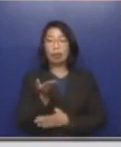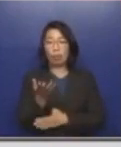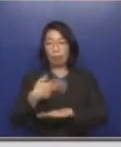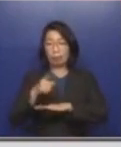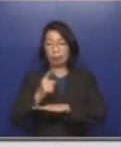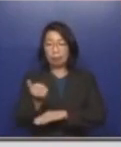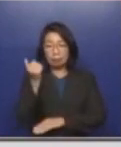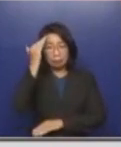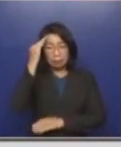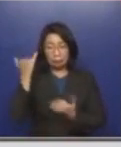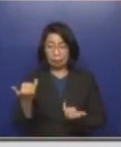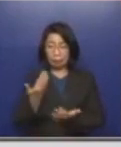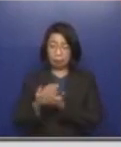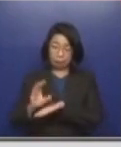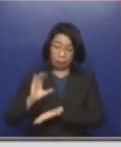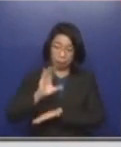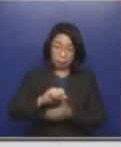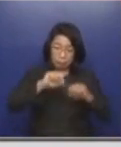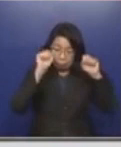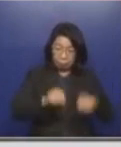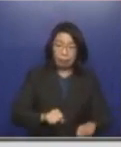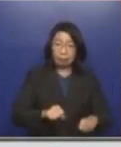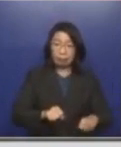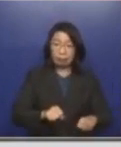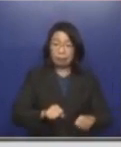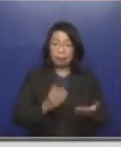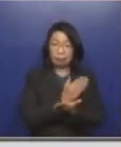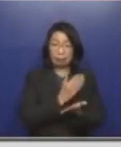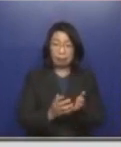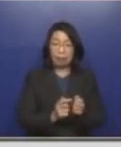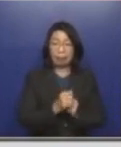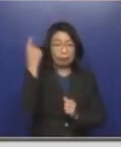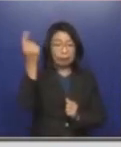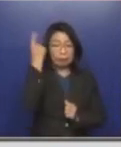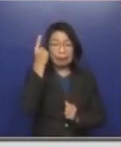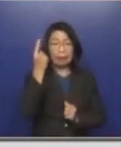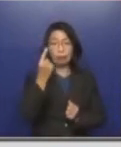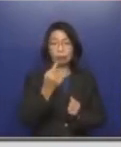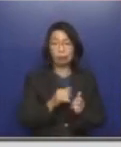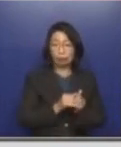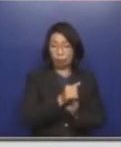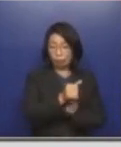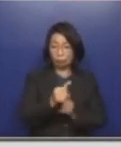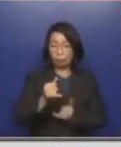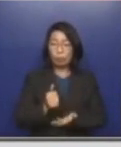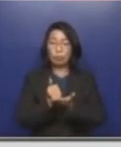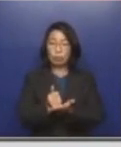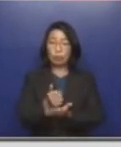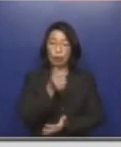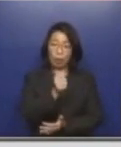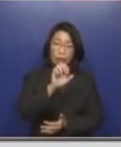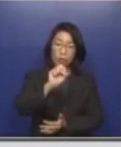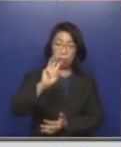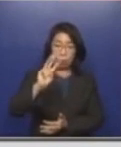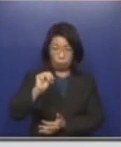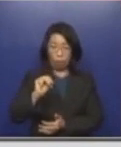เงินที่ท่านได้อนุมัติไปให้เงินปันใจเงินเที่ยวปันสุขเพื่อที่จะชดเชยอสมหรือเจ้าหน้าที่โรง